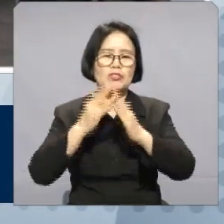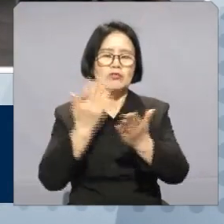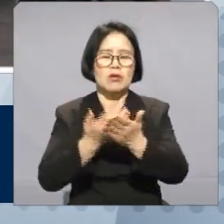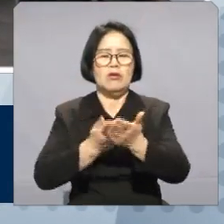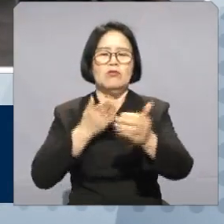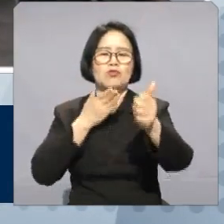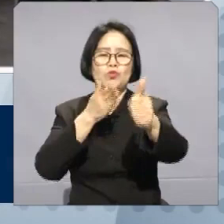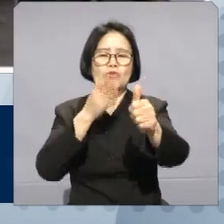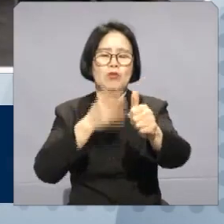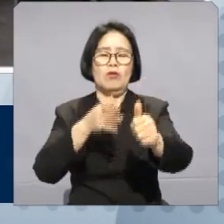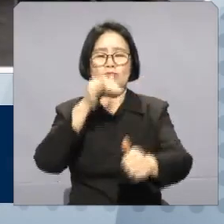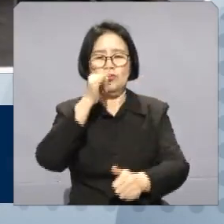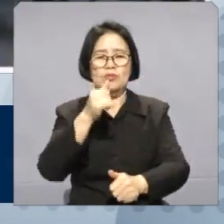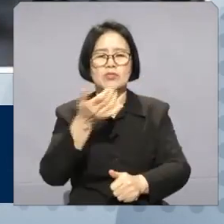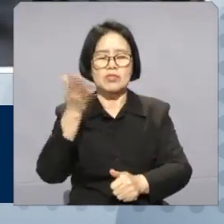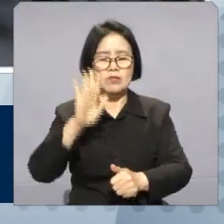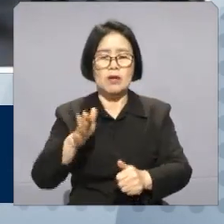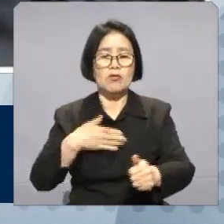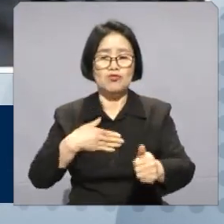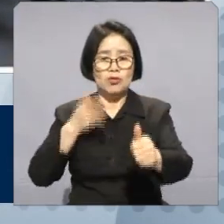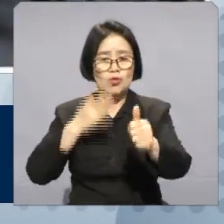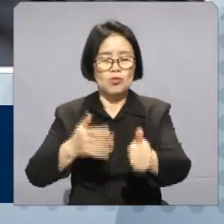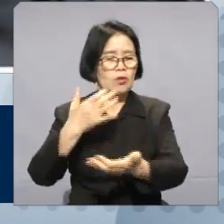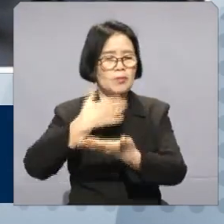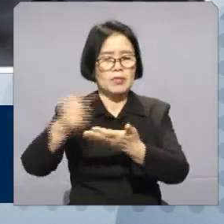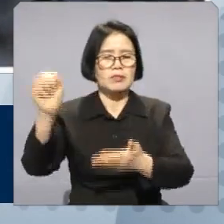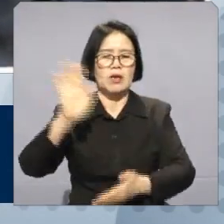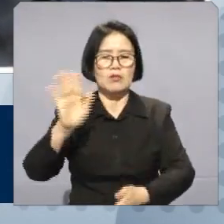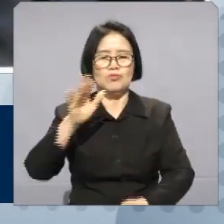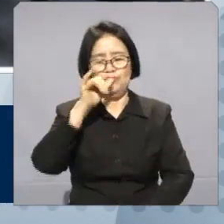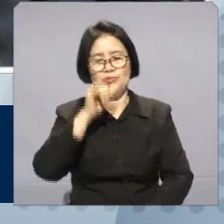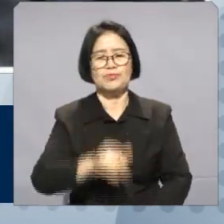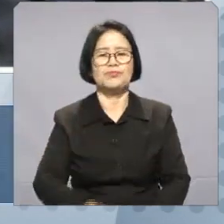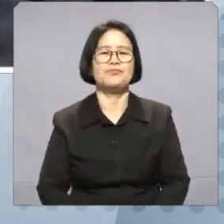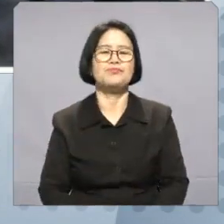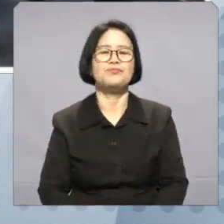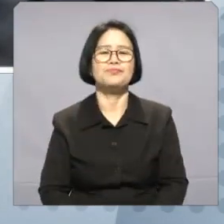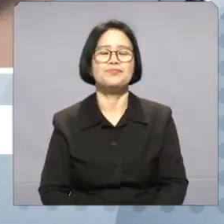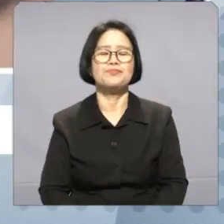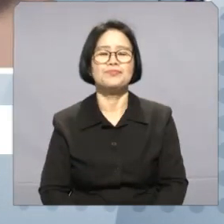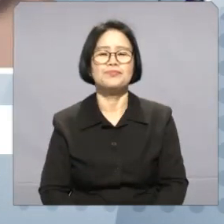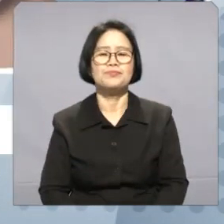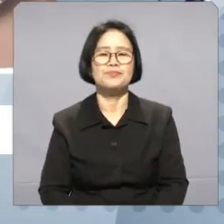달라는 요청을 하고 있습니다만은 저희들의 요구가 반영되지 않고 있습니다